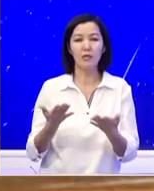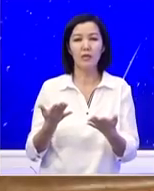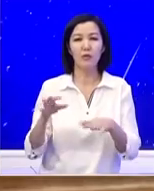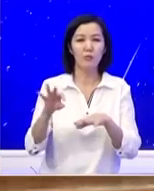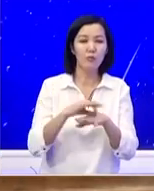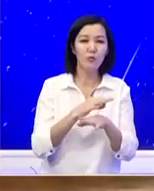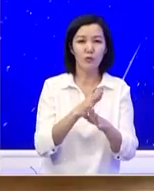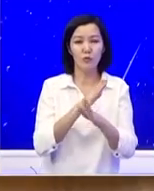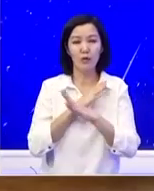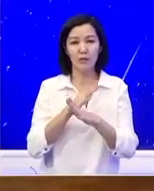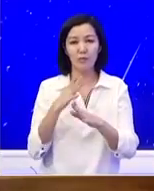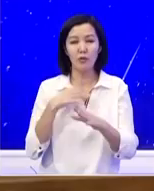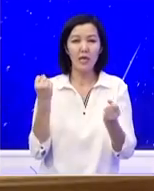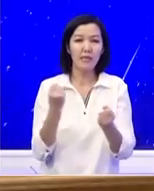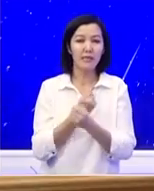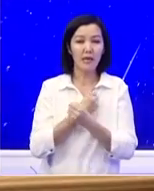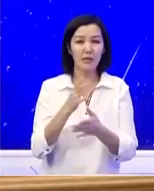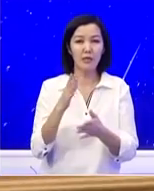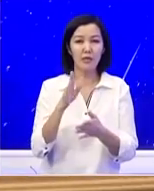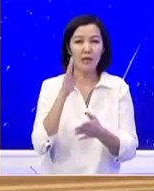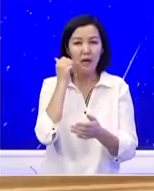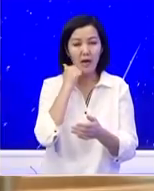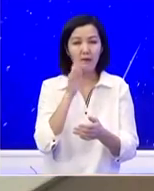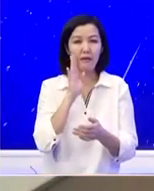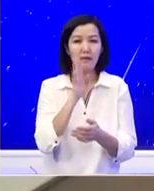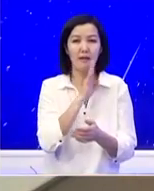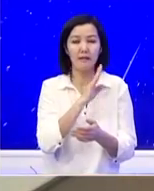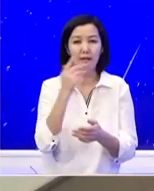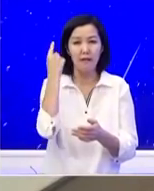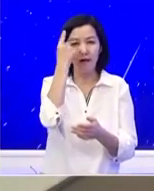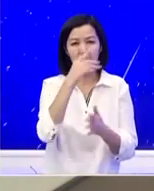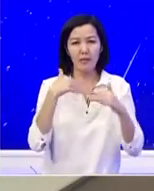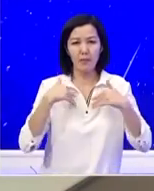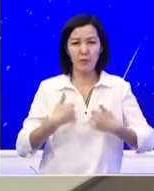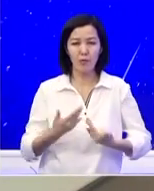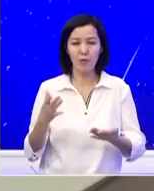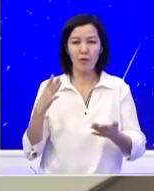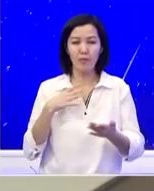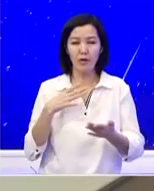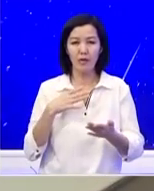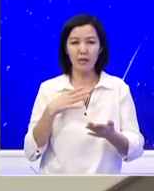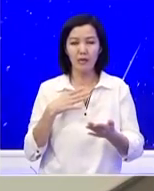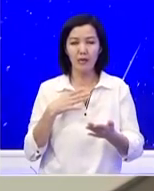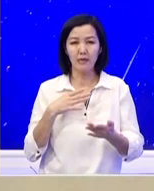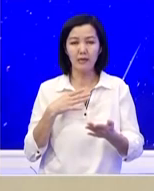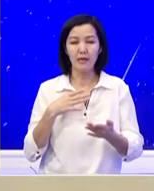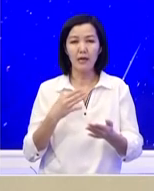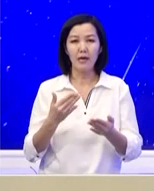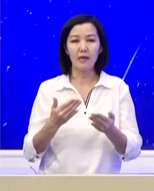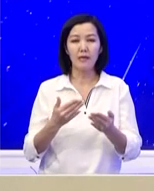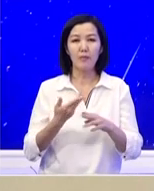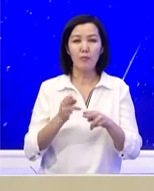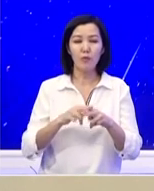берік сезім жоқ. Сағыныштың сары табы қартананың әдемі жүзін торлады. Теріңдей орнығып, жүрегіне салмағын салды.